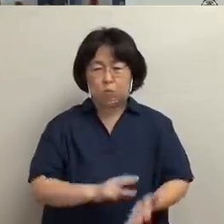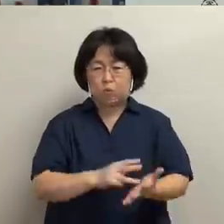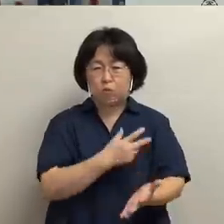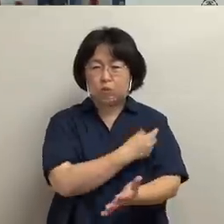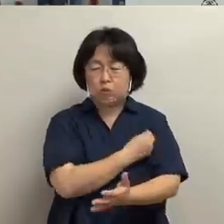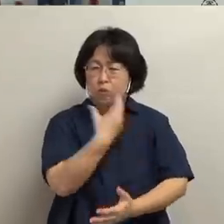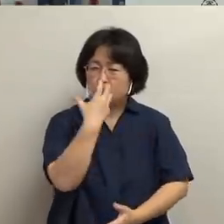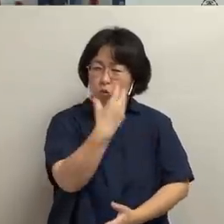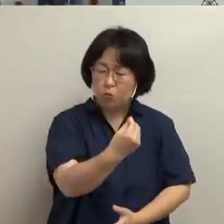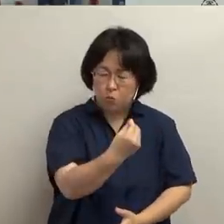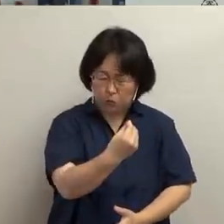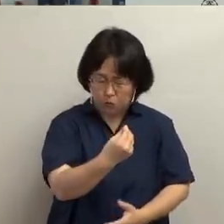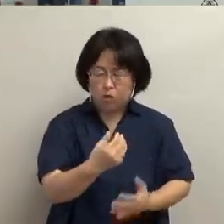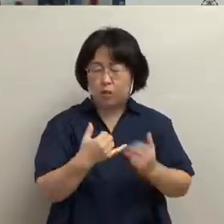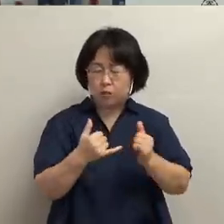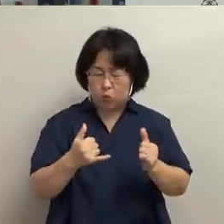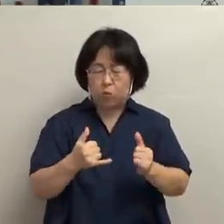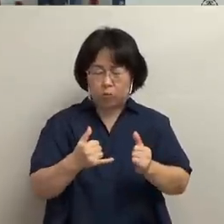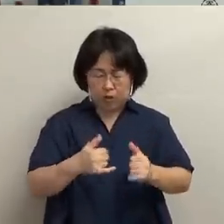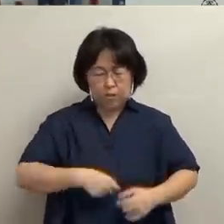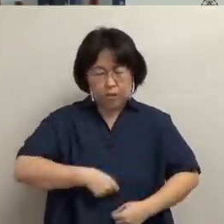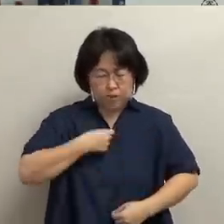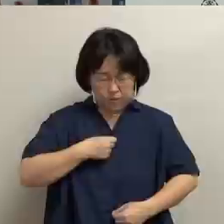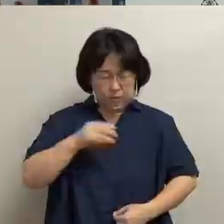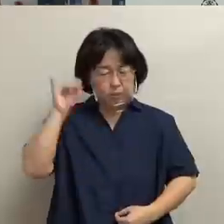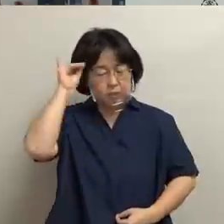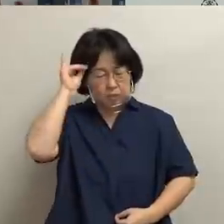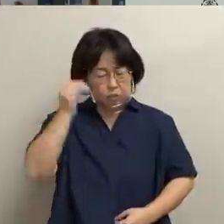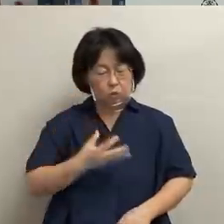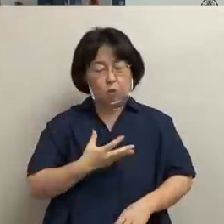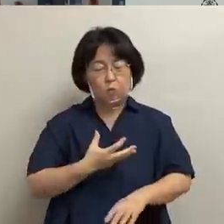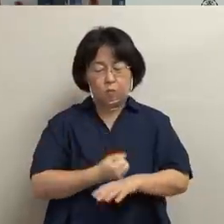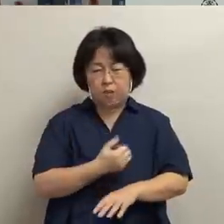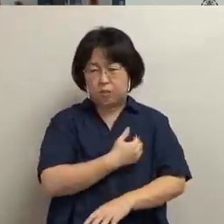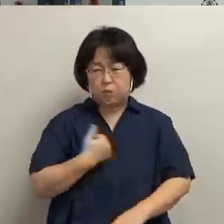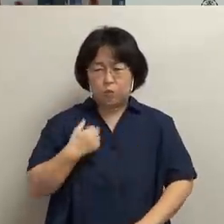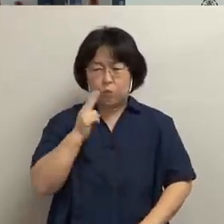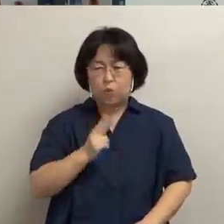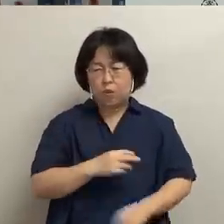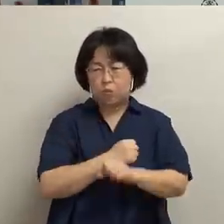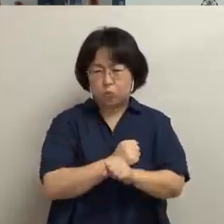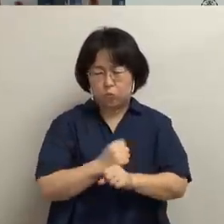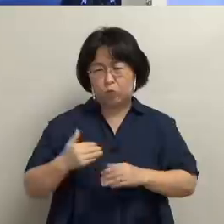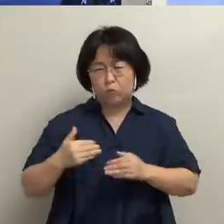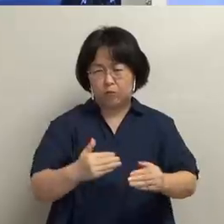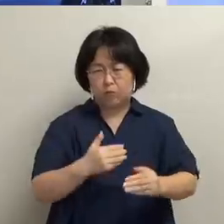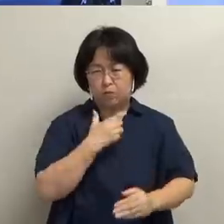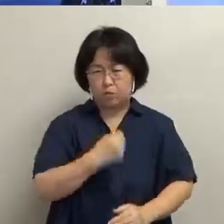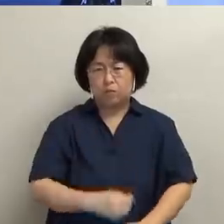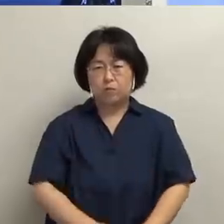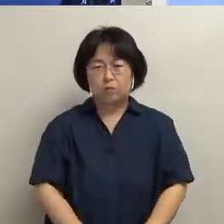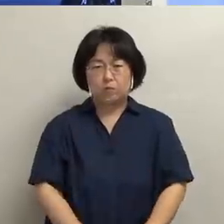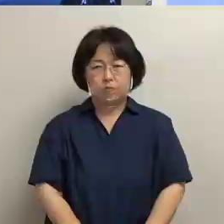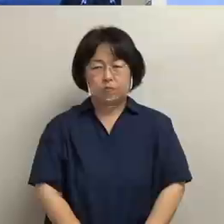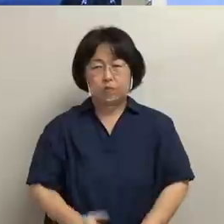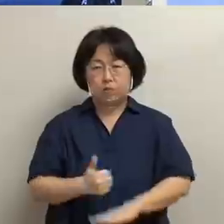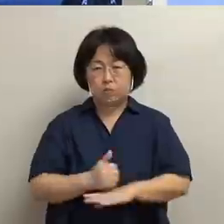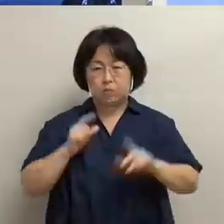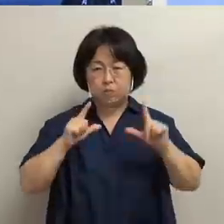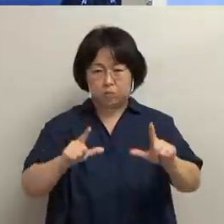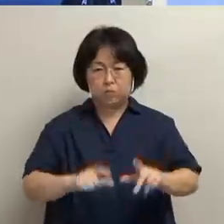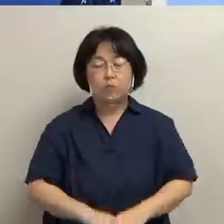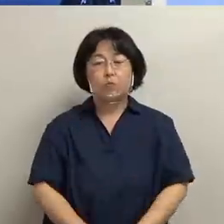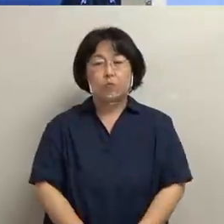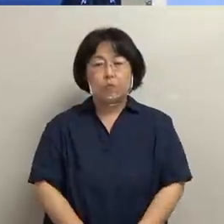ような工夫をしてあの授業を進めてまいりたいというふうに思っています今は中溝おっしゃったように確かにありあの若い